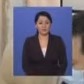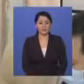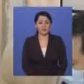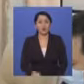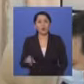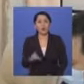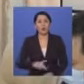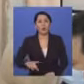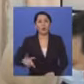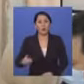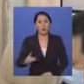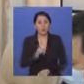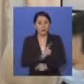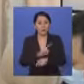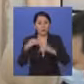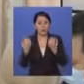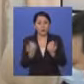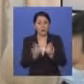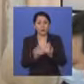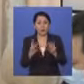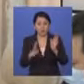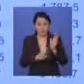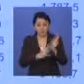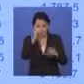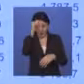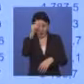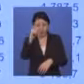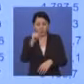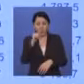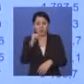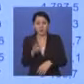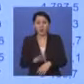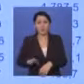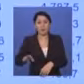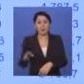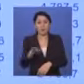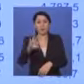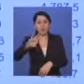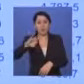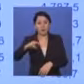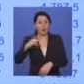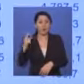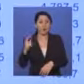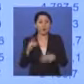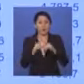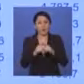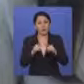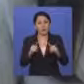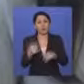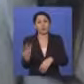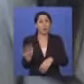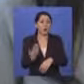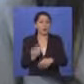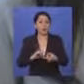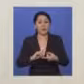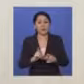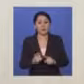Өңірде карантиндік шаралар енгізілгелі 9 айдан асты. Шектеулер облысымыздың әлеуметтік экономикалық дамуына қалай әсер